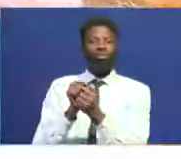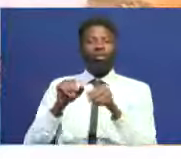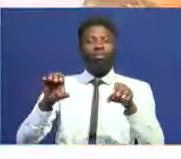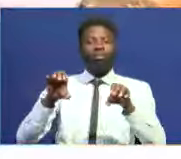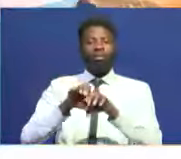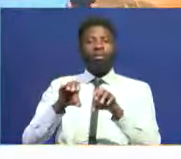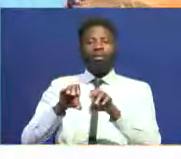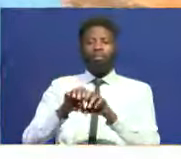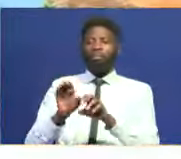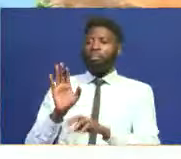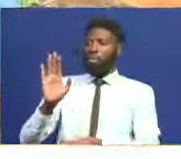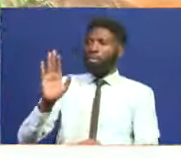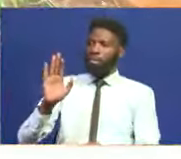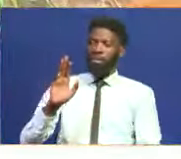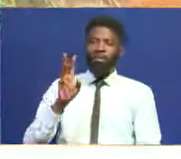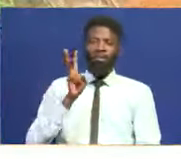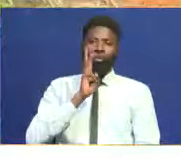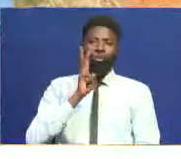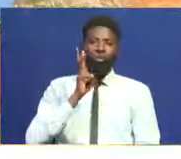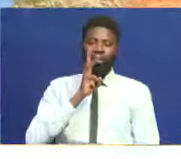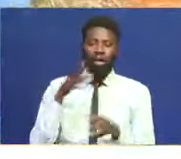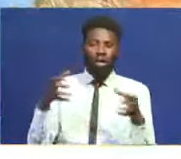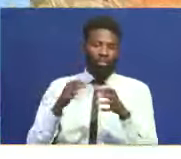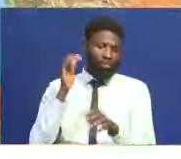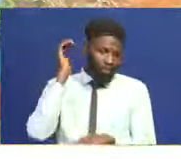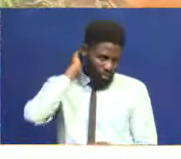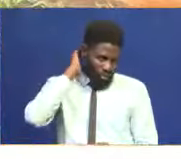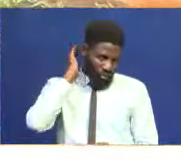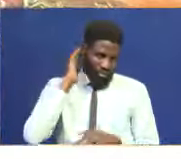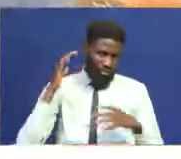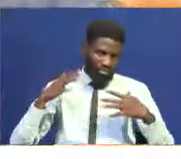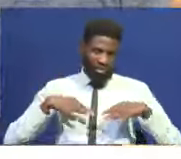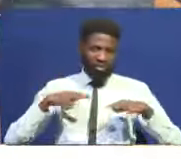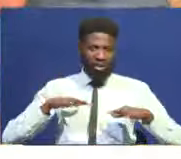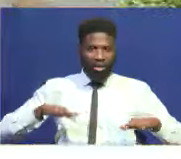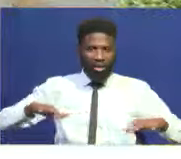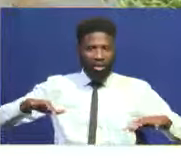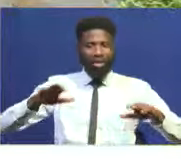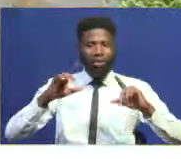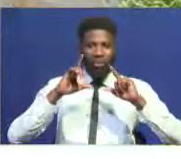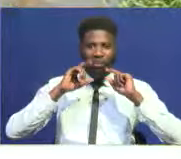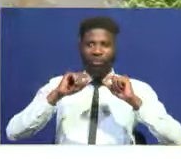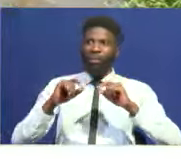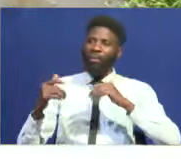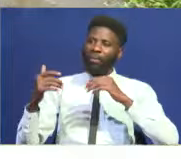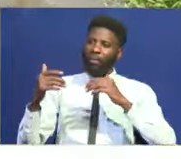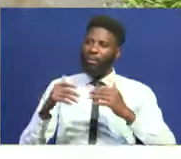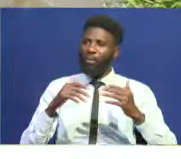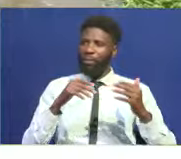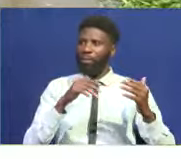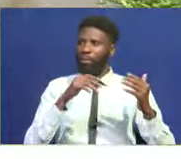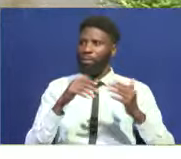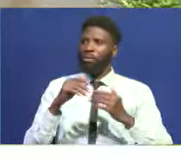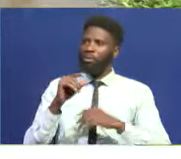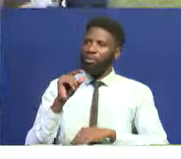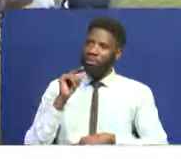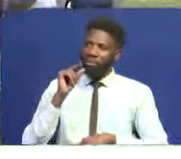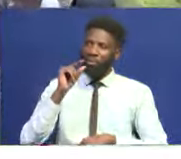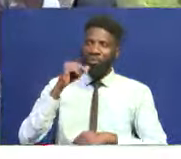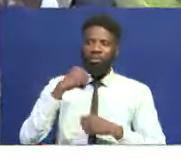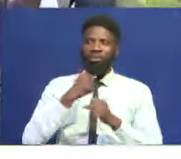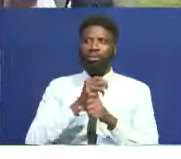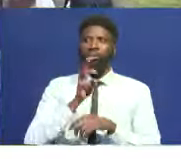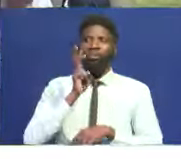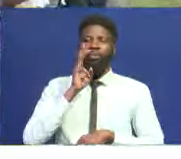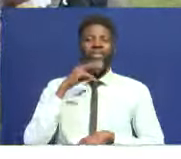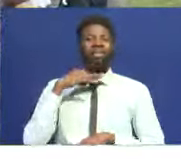katika kaunti ya Murang'a. Wakazi wa eneo hilo wamesema mizozo inayoshuhudiwa mara kwa mara imesababisha kuwepo kwa maji chafu